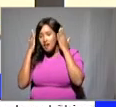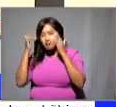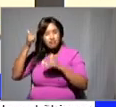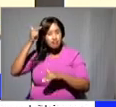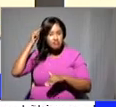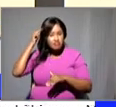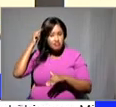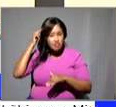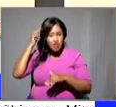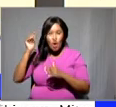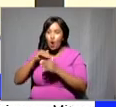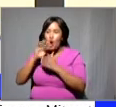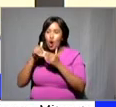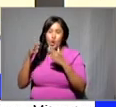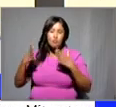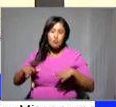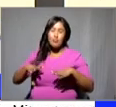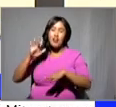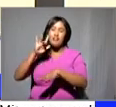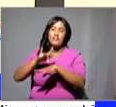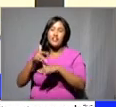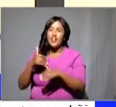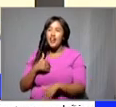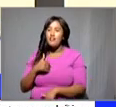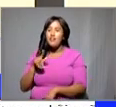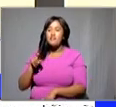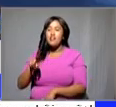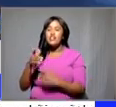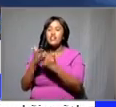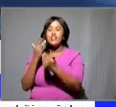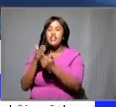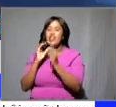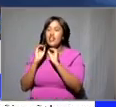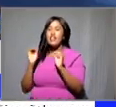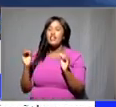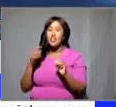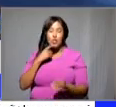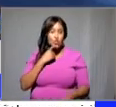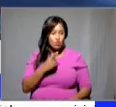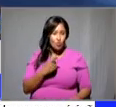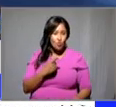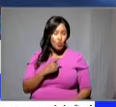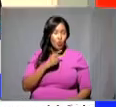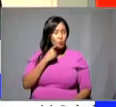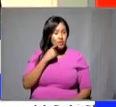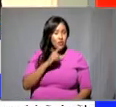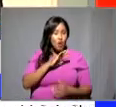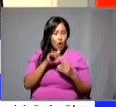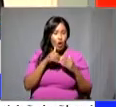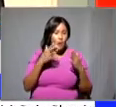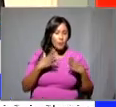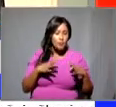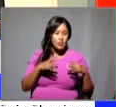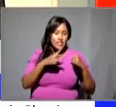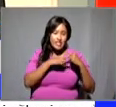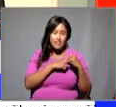wayeru. No we gatia. Guti virus direnda kumenya. Ni kugwo wauga aria mwinao asio